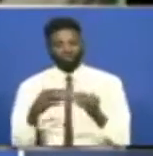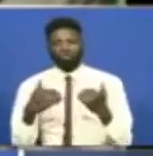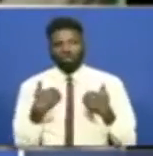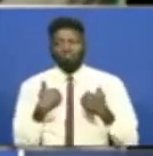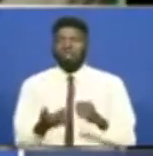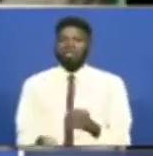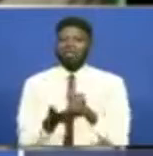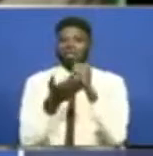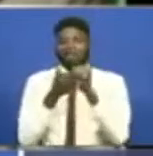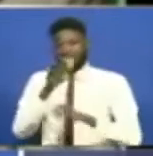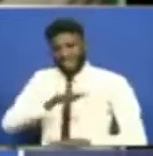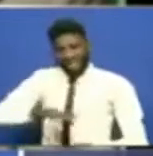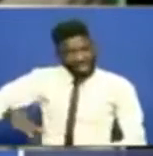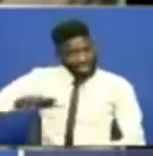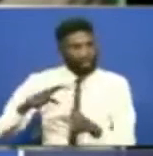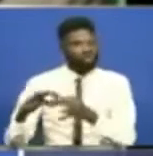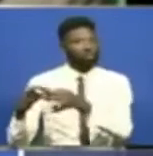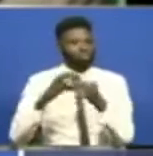Tumesema tutaita